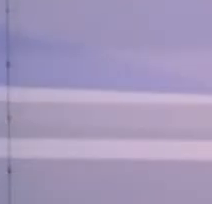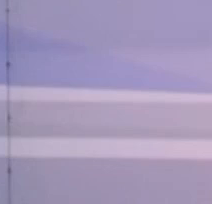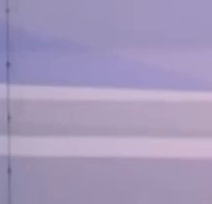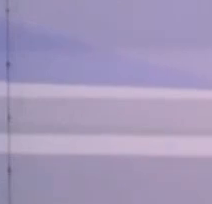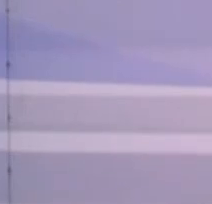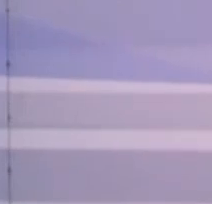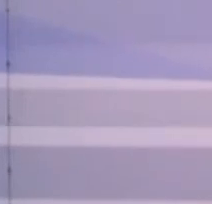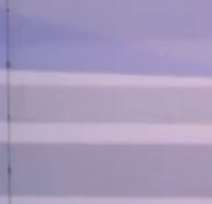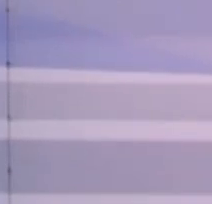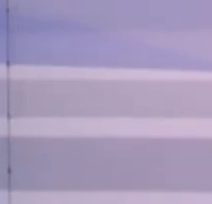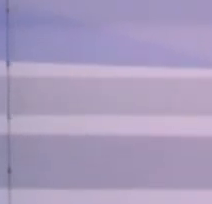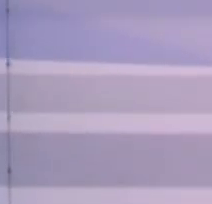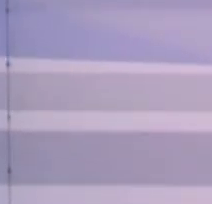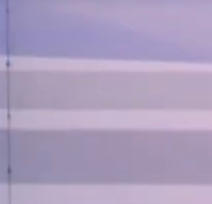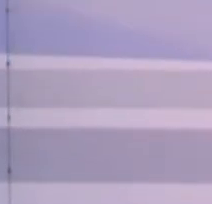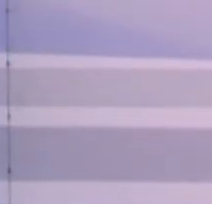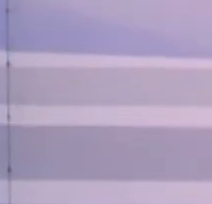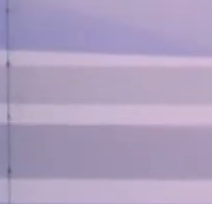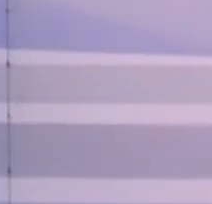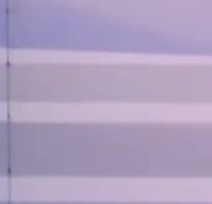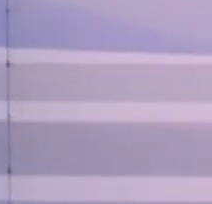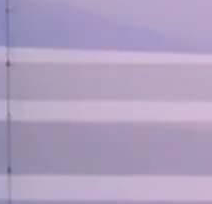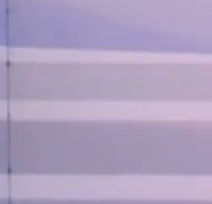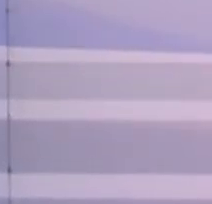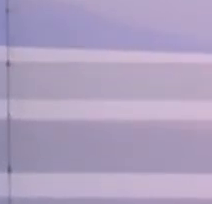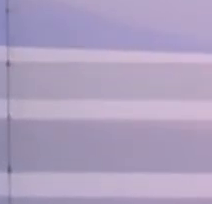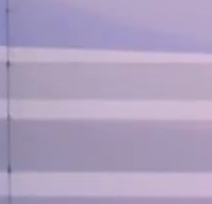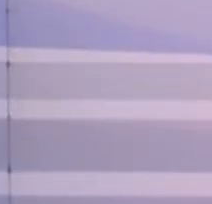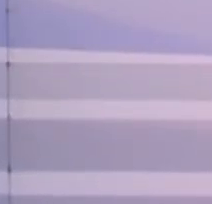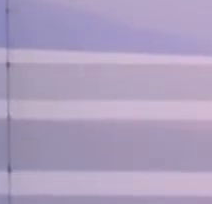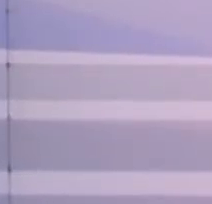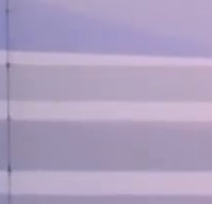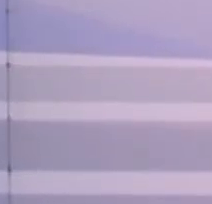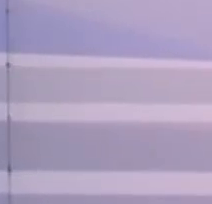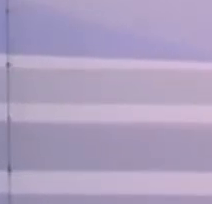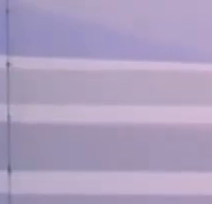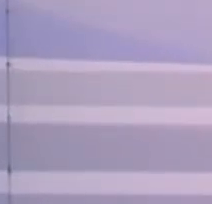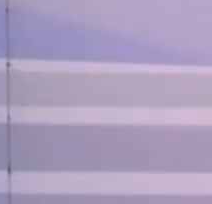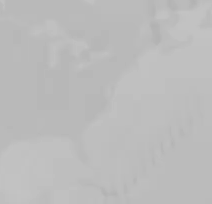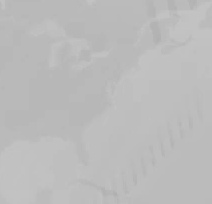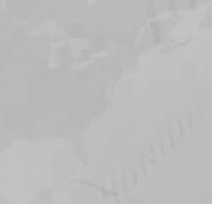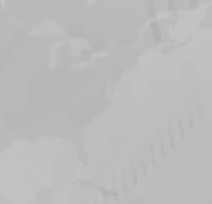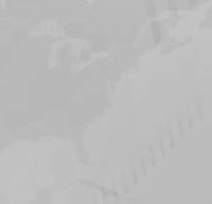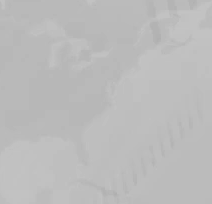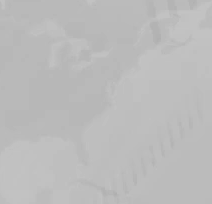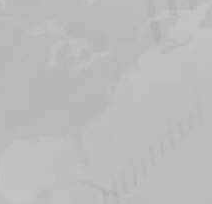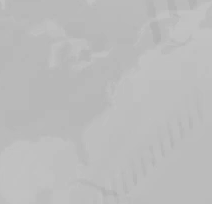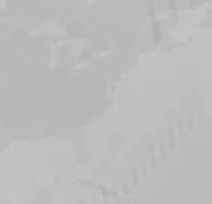abroad, samahan nyo kami sa GMA Pinoy TV at www.gmanews.tv.